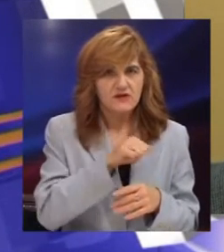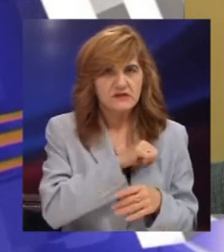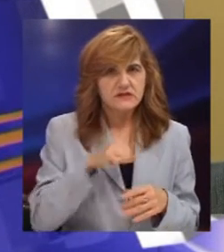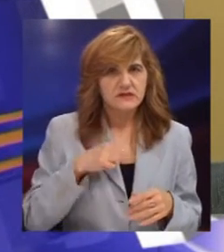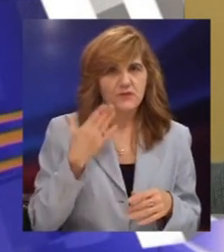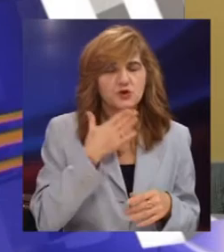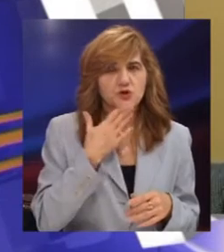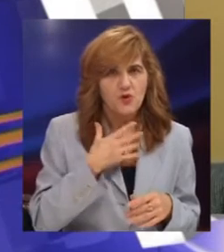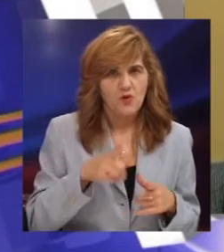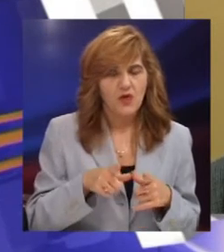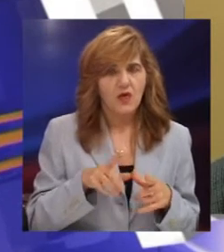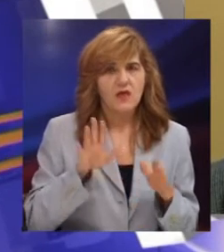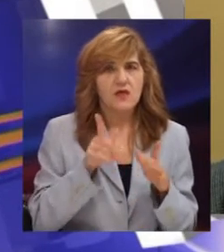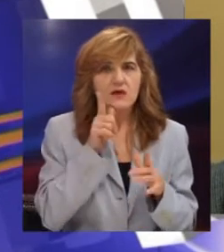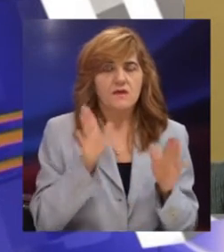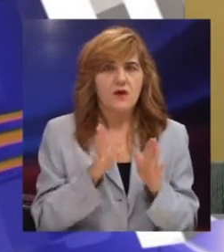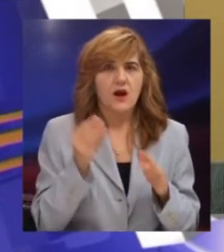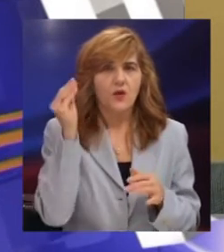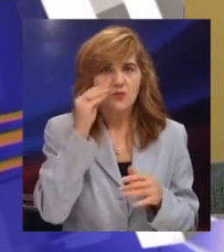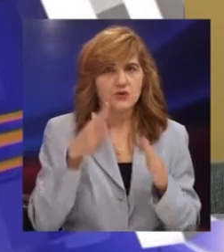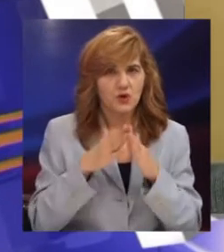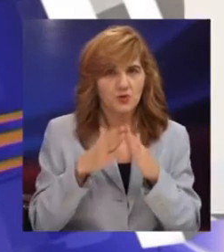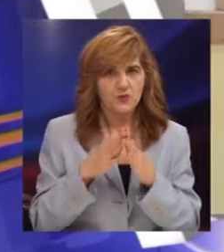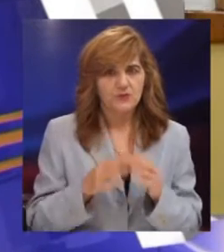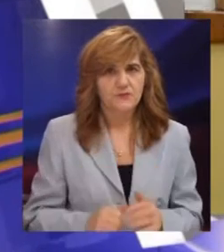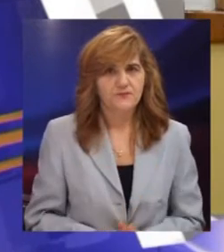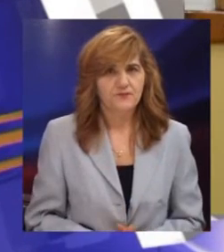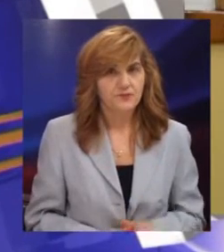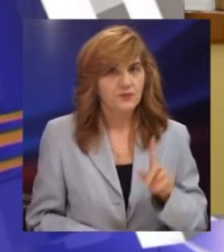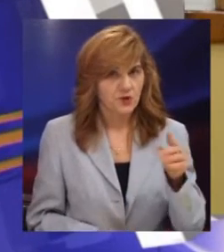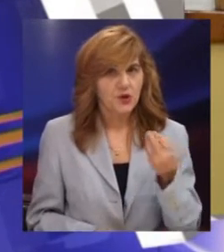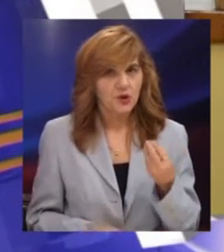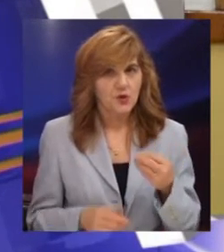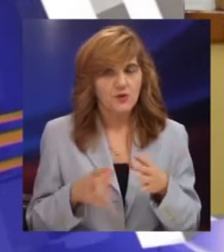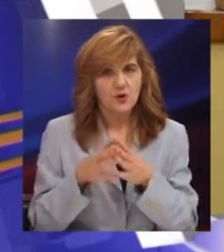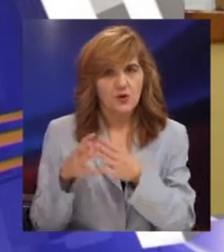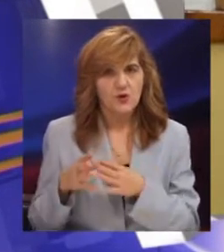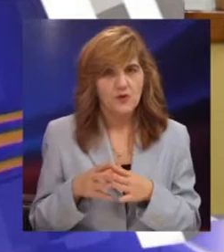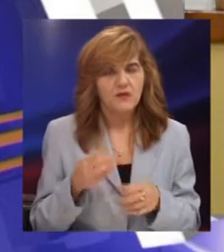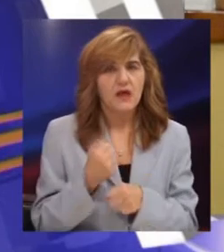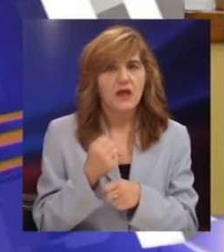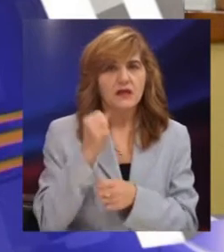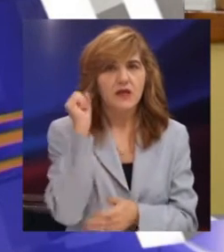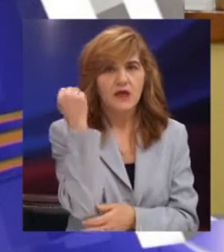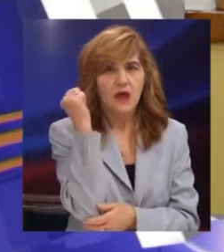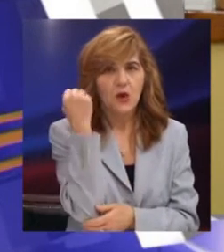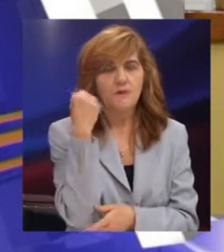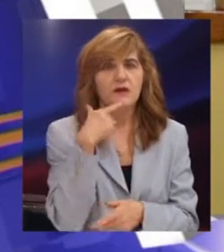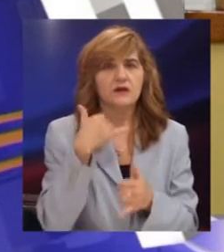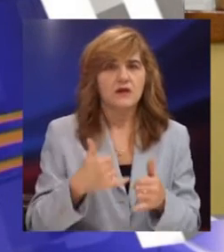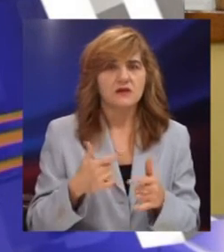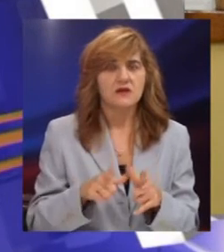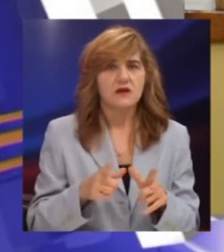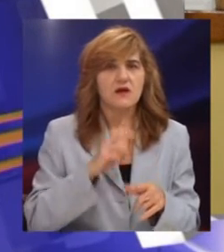samo pripremna nastava u školi, nego i malo učenje kod kuće. Pa oni se za sad dobro snalaze u ovim oblastima, obradili smo geometriju, sad